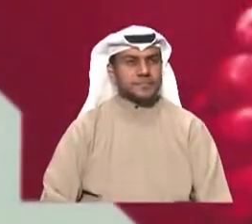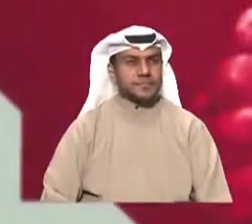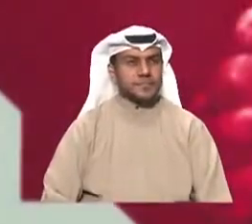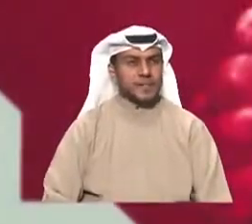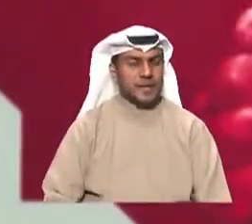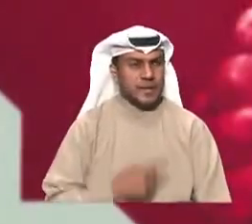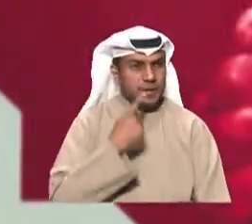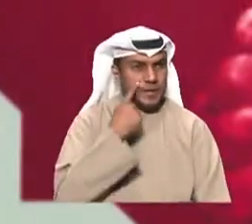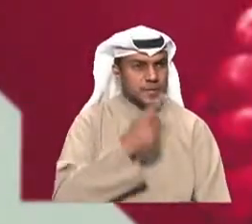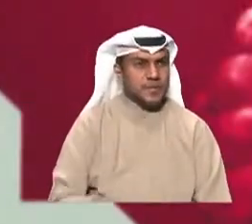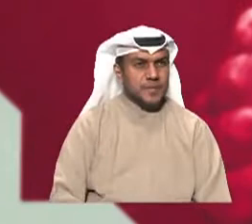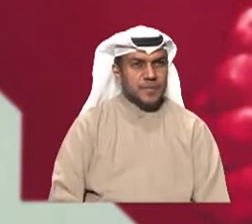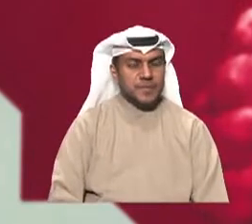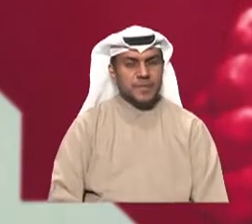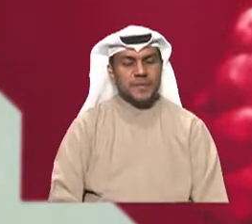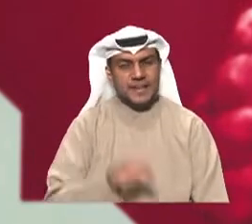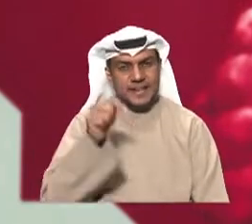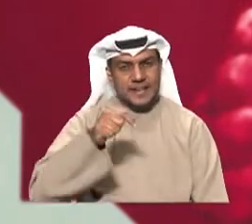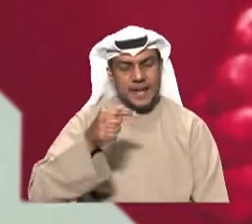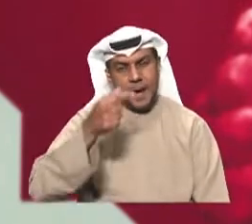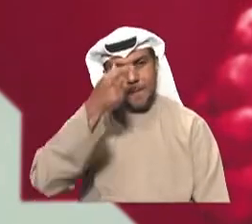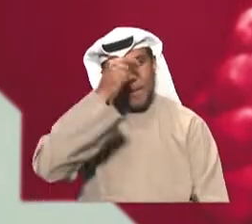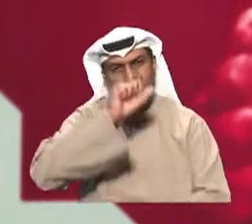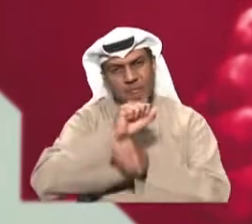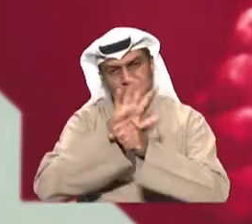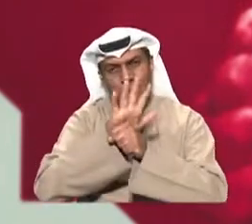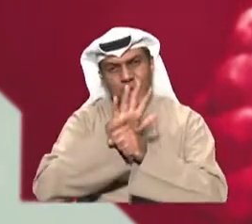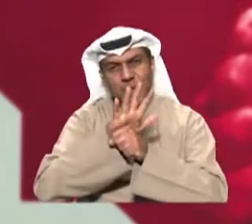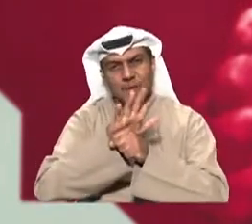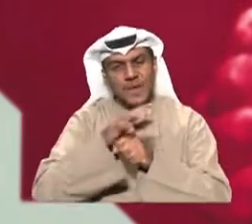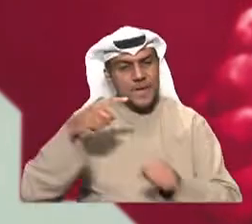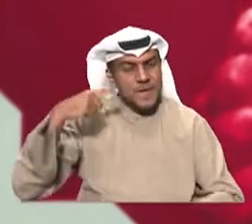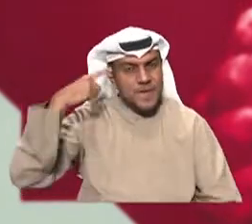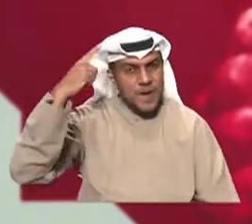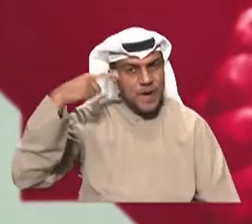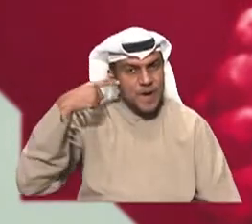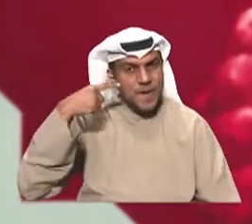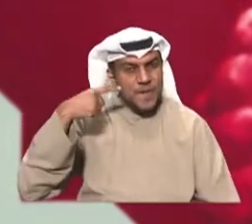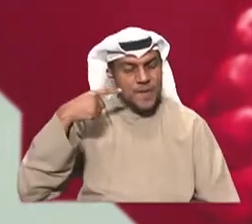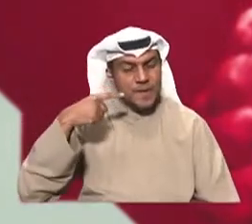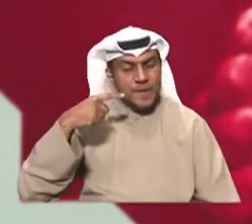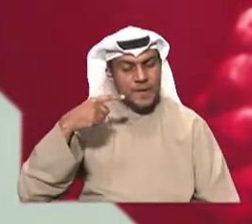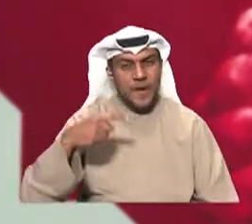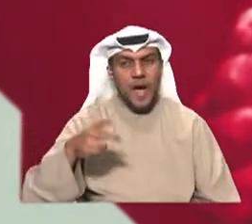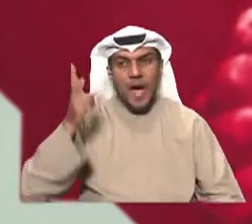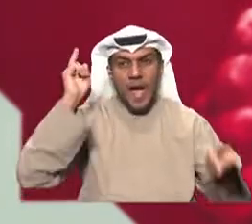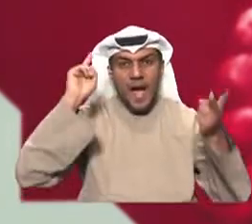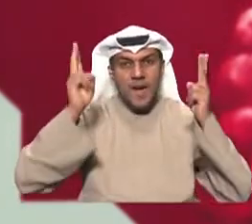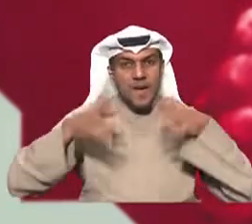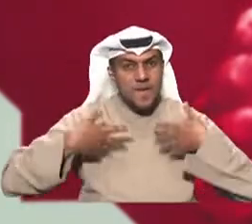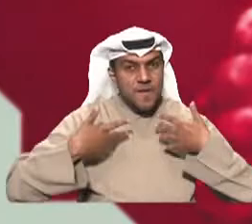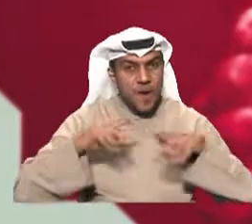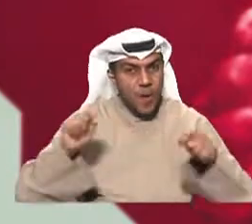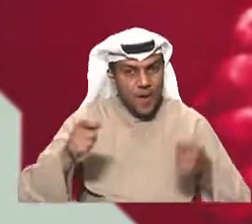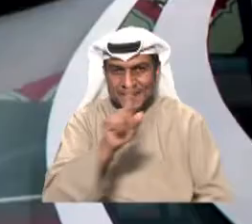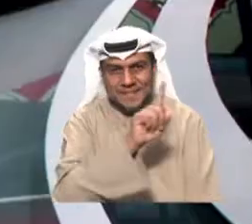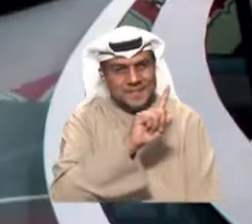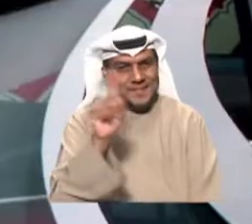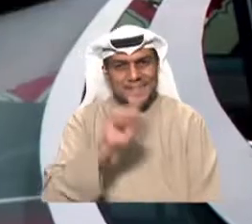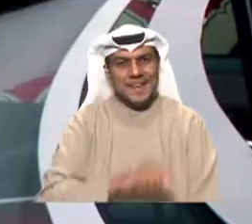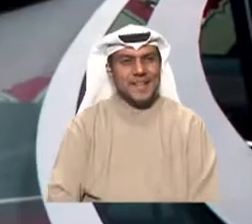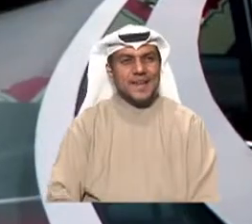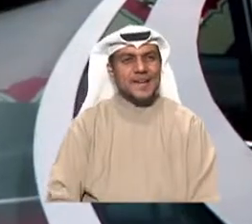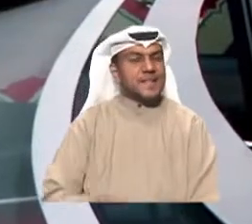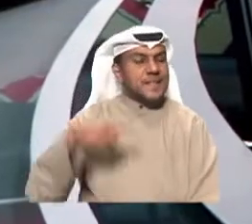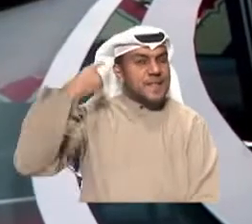ظروفنا الصحية الاستثنائية لا تحجب ولا تحجر أفراحنا بالأعياد الوطنية استذكارا وعبرة،